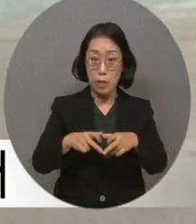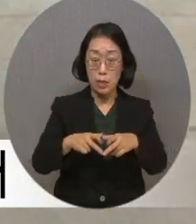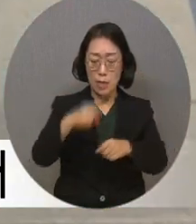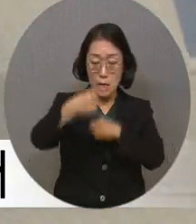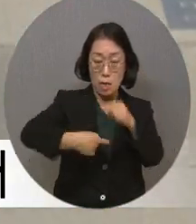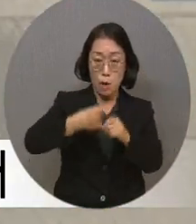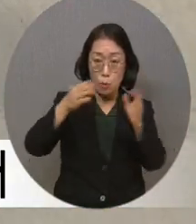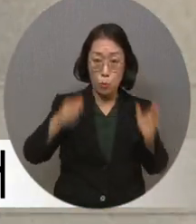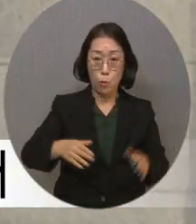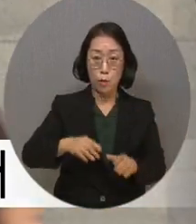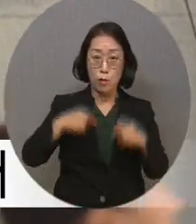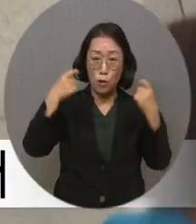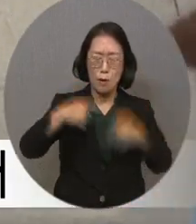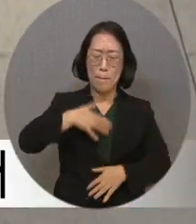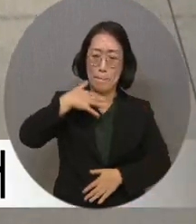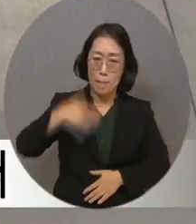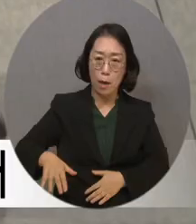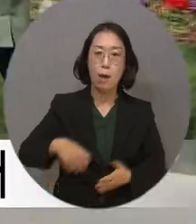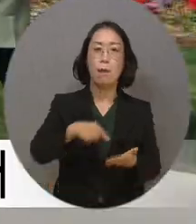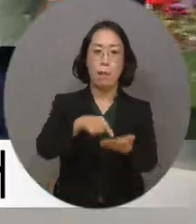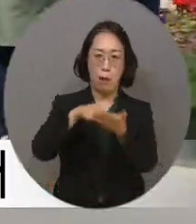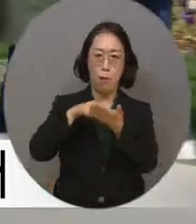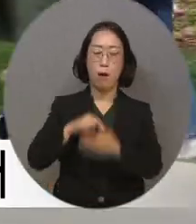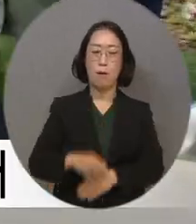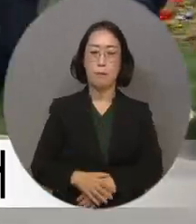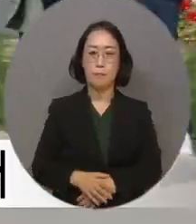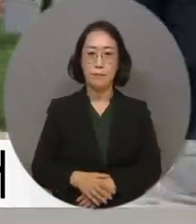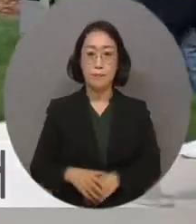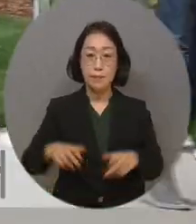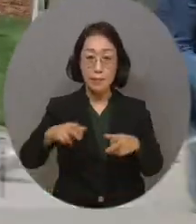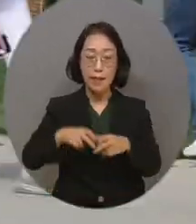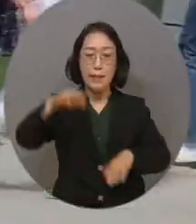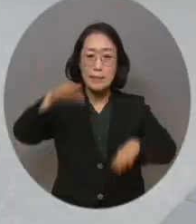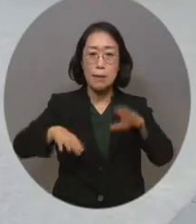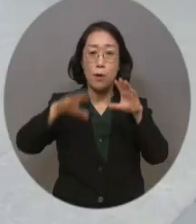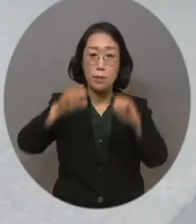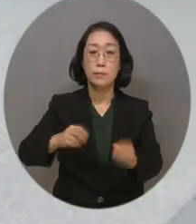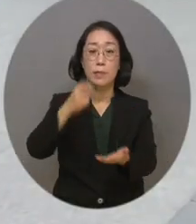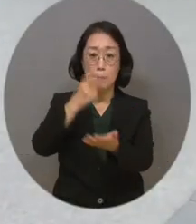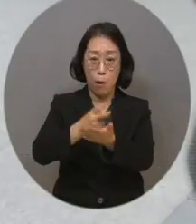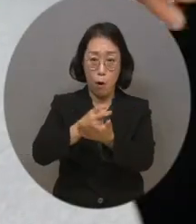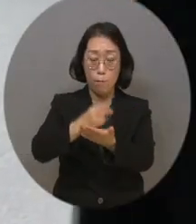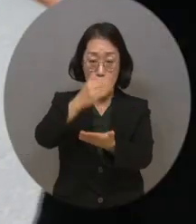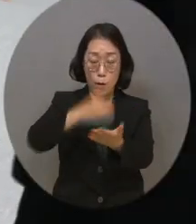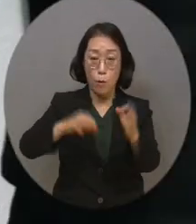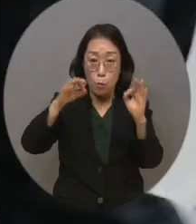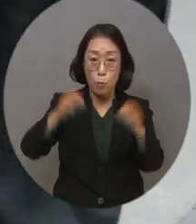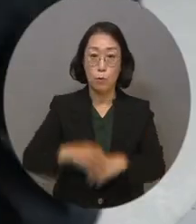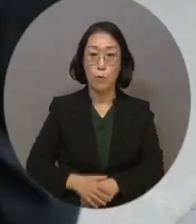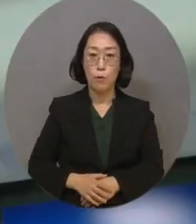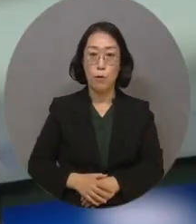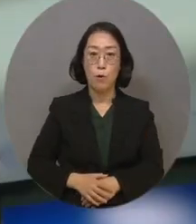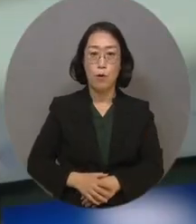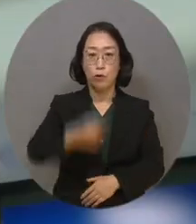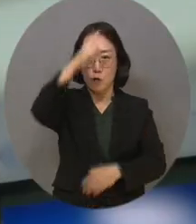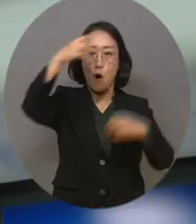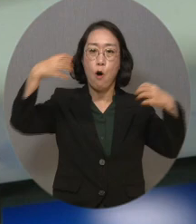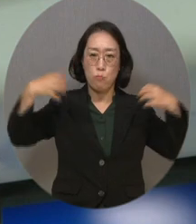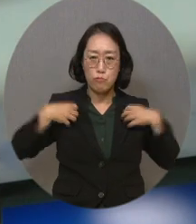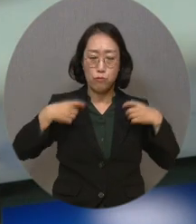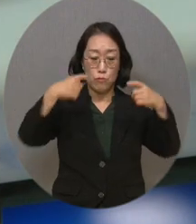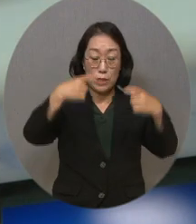여행 경험이 없는 것으로 드러났습니다. 장애인 차별금지법 제24조에 따르면 국가와